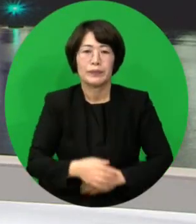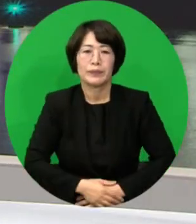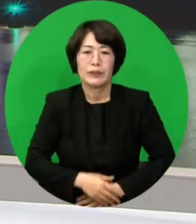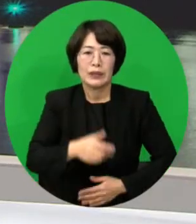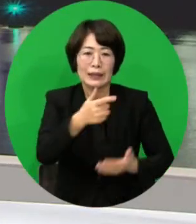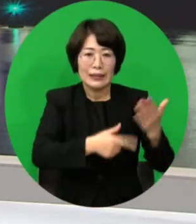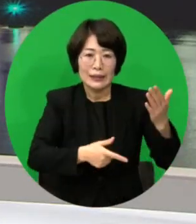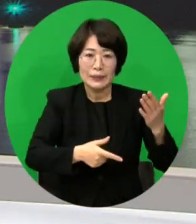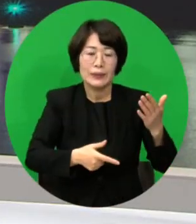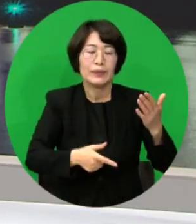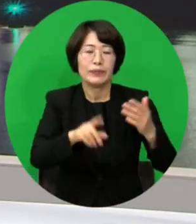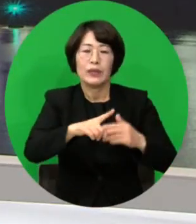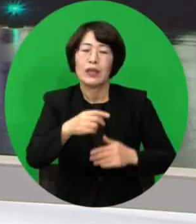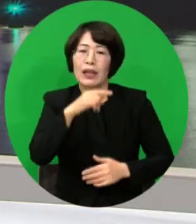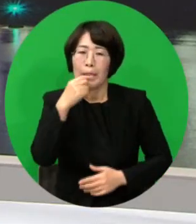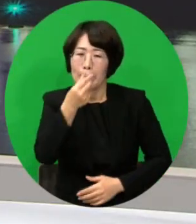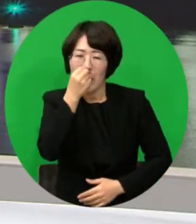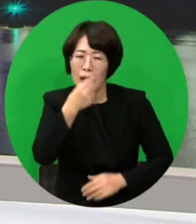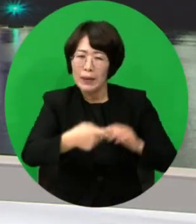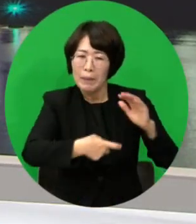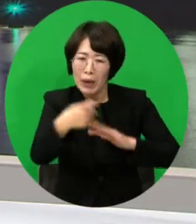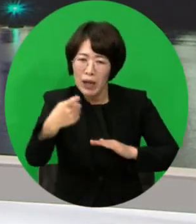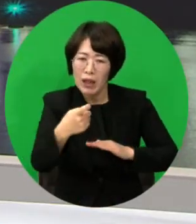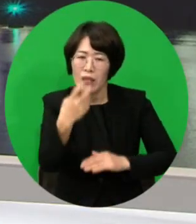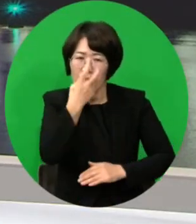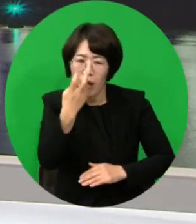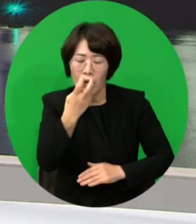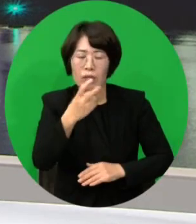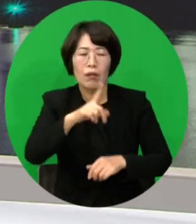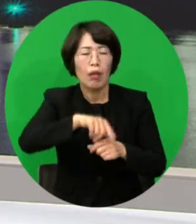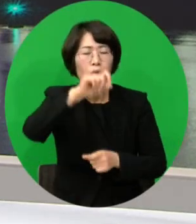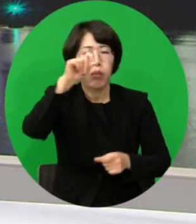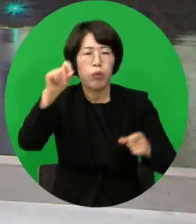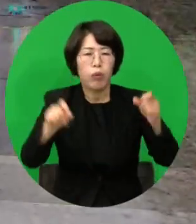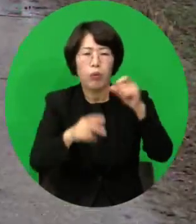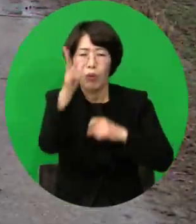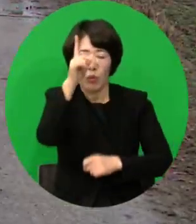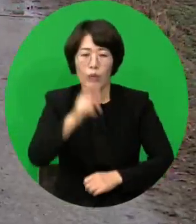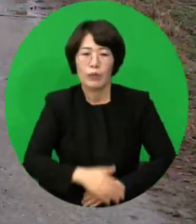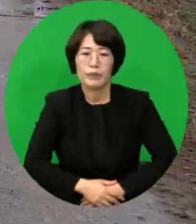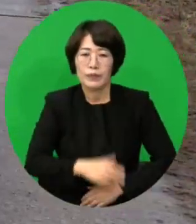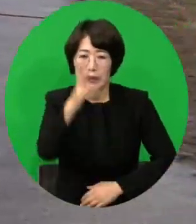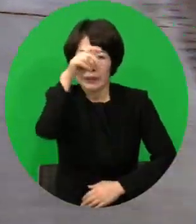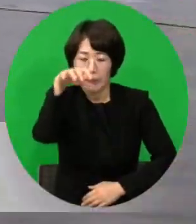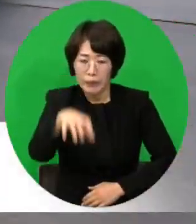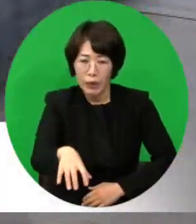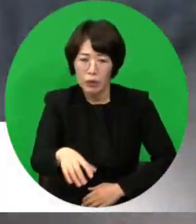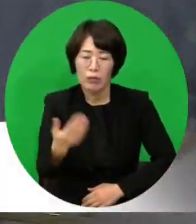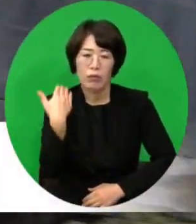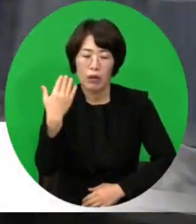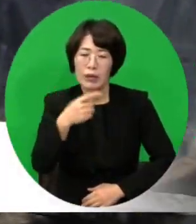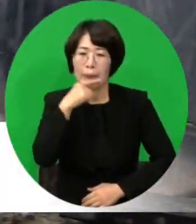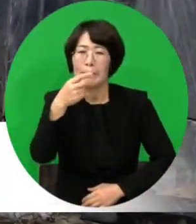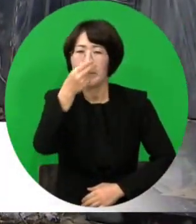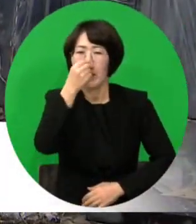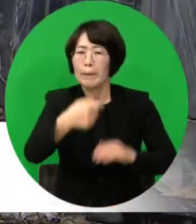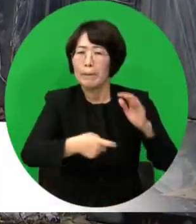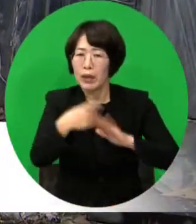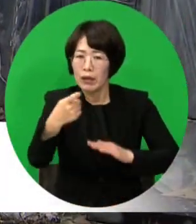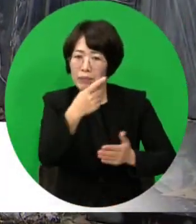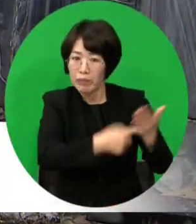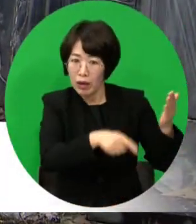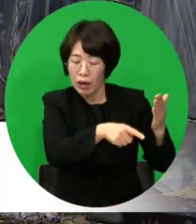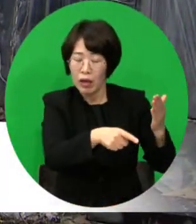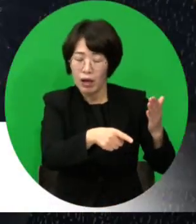강진에서 발생한 딸기 절도 사건의 수사가 지지부진하고 있습니다 강진 경찰서는 최근 딸기 도난 피해를